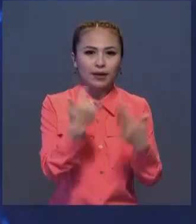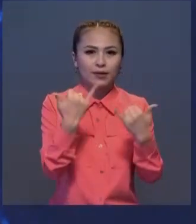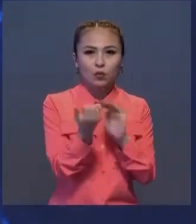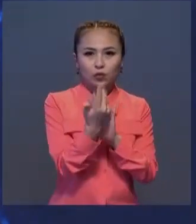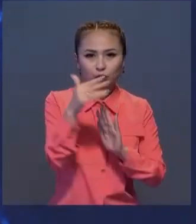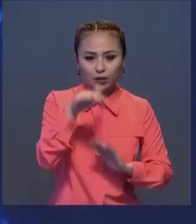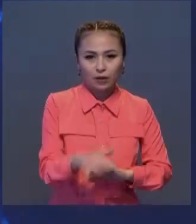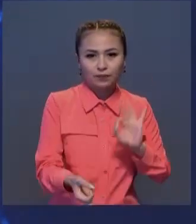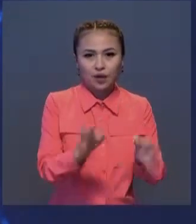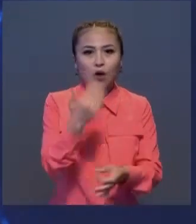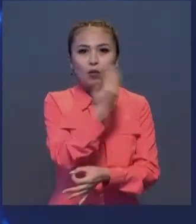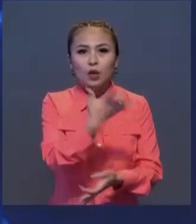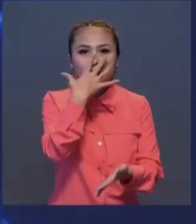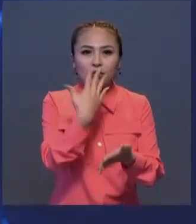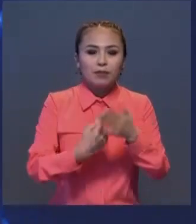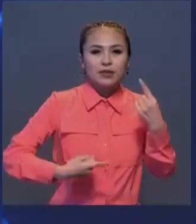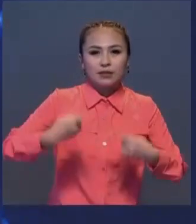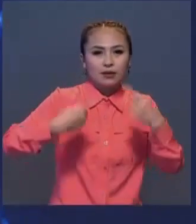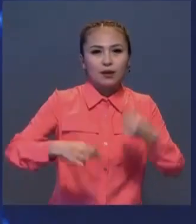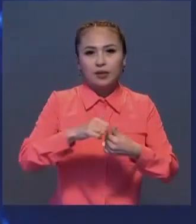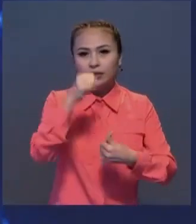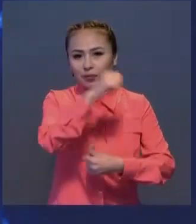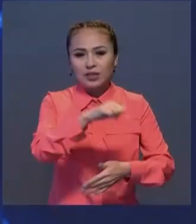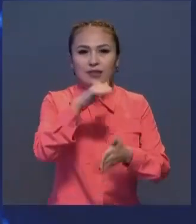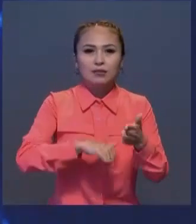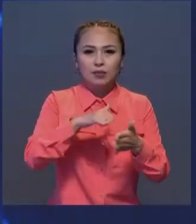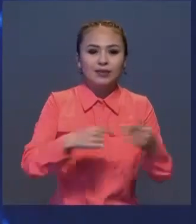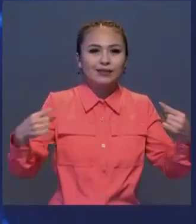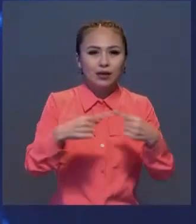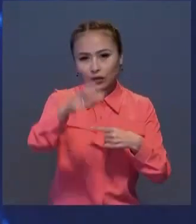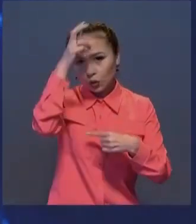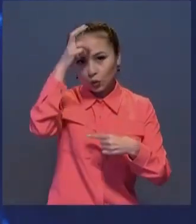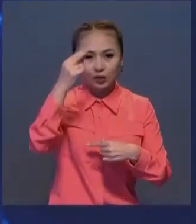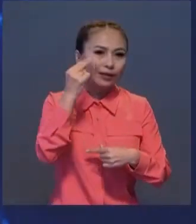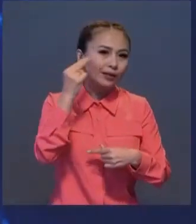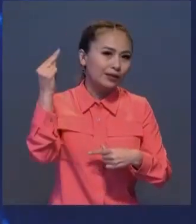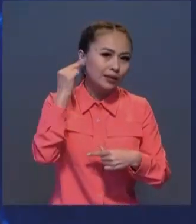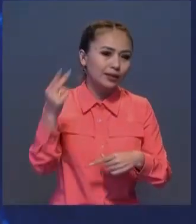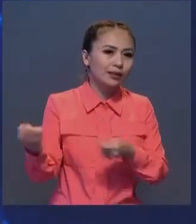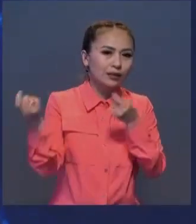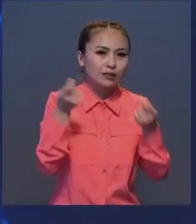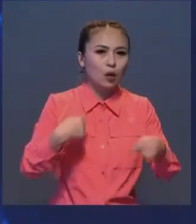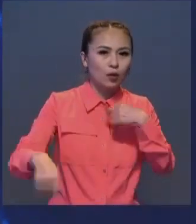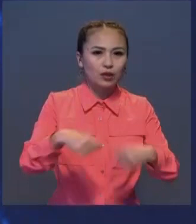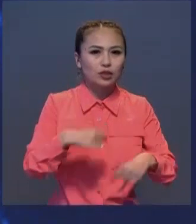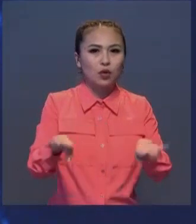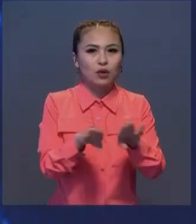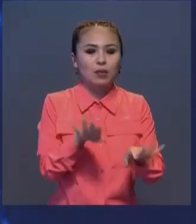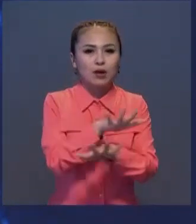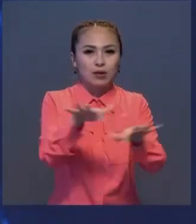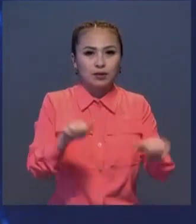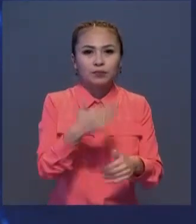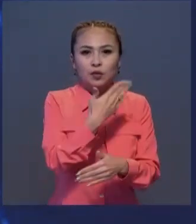қазір 13 мың қалыпты. Олардың өзі бәсекеге қабілетті емес, себебі нарықта Түркия мен Қытайдан келетін тауарлар жалап